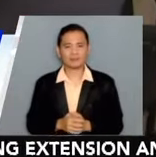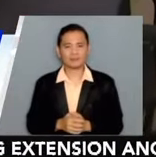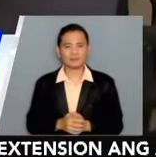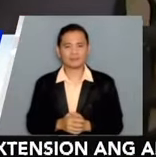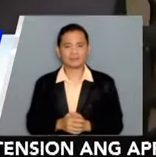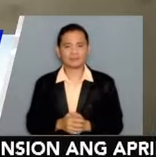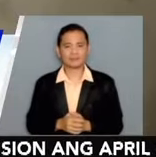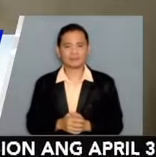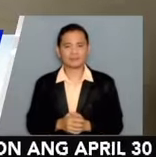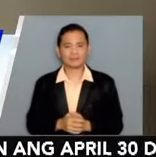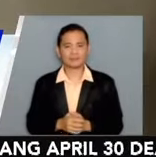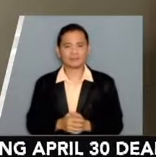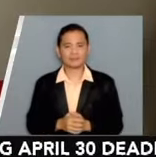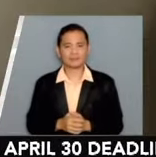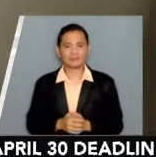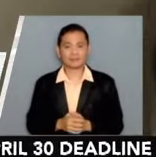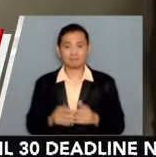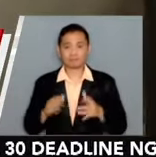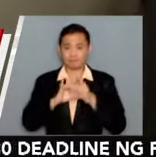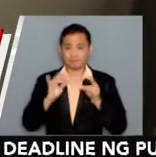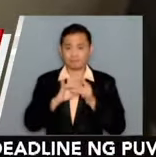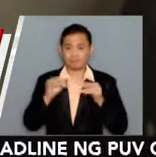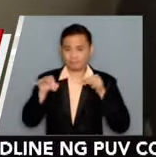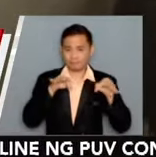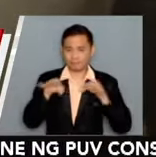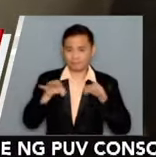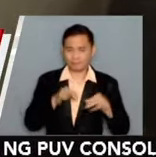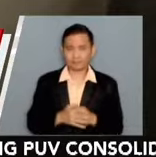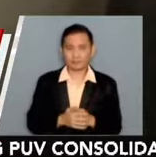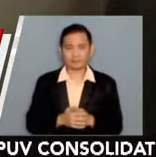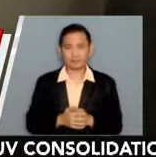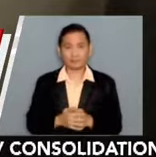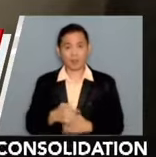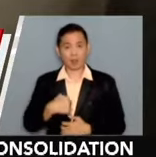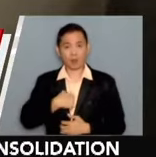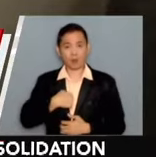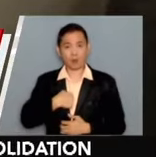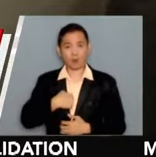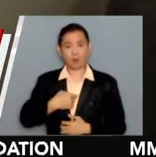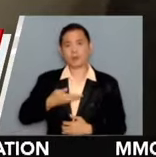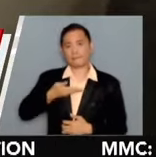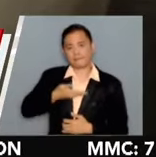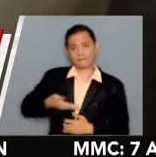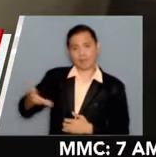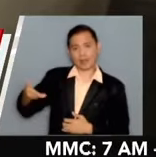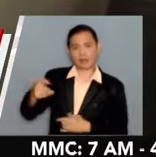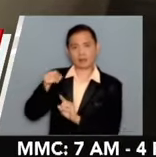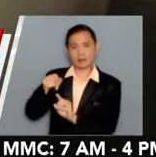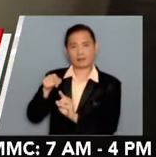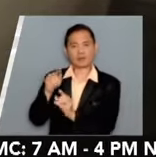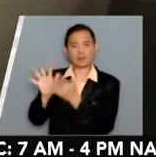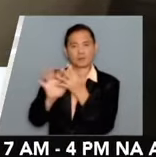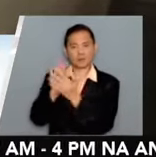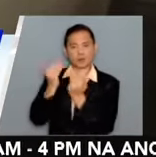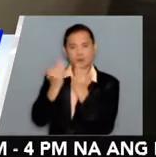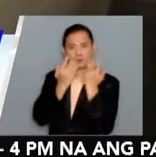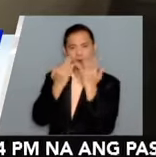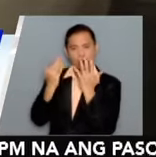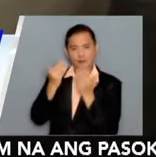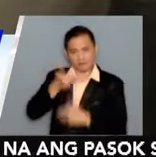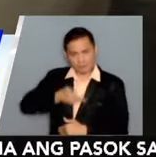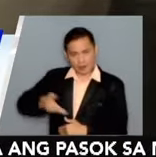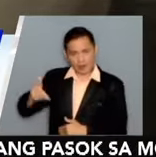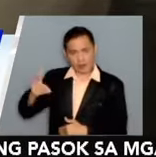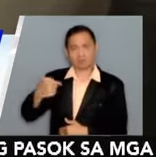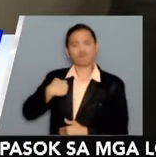I was invited and syempre it was part of her post birthday celebration, so with